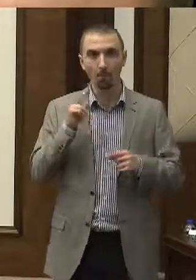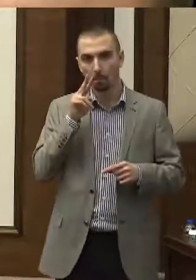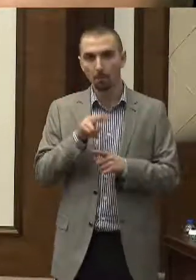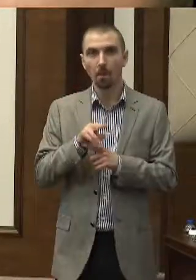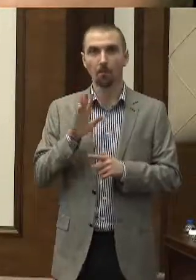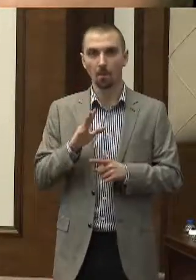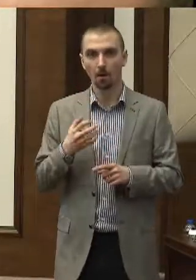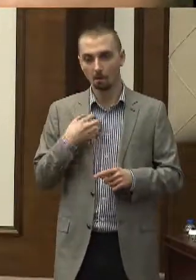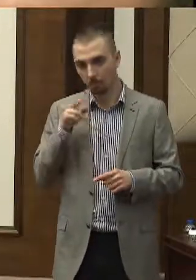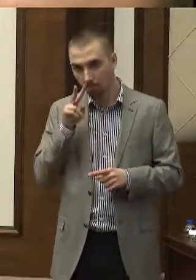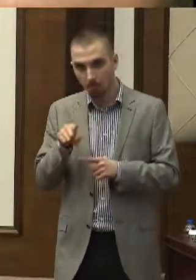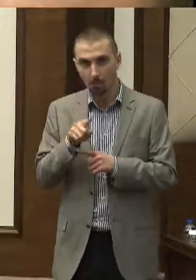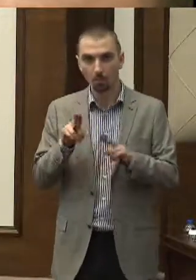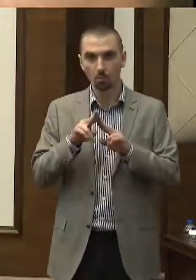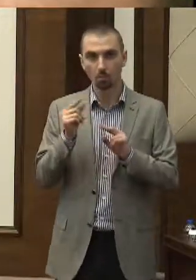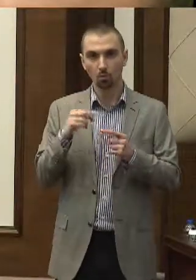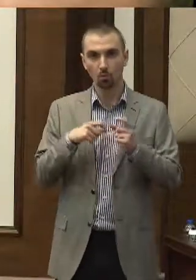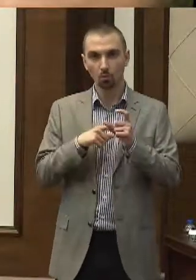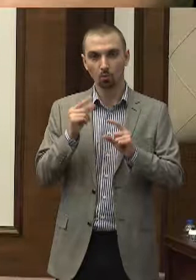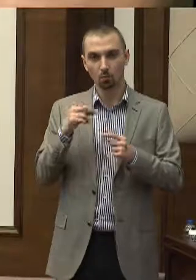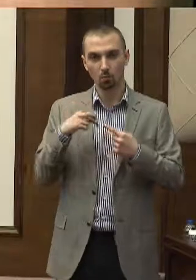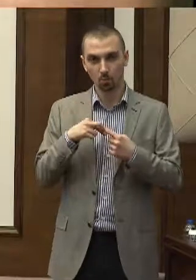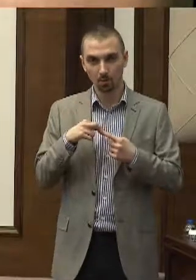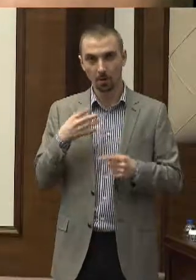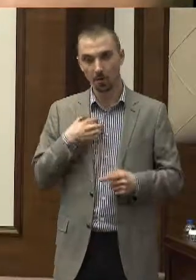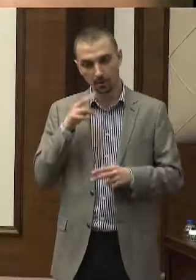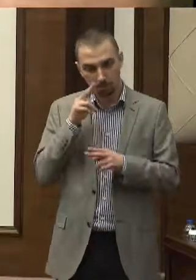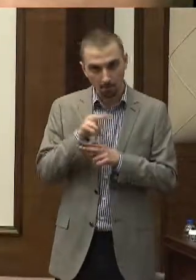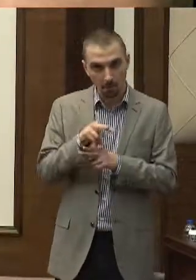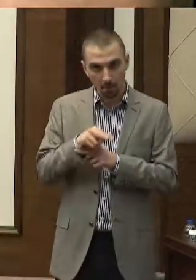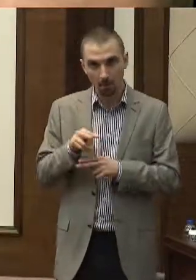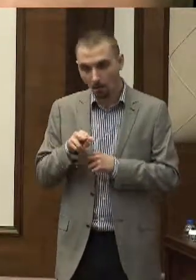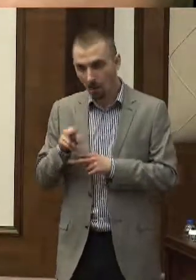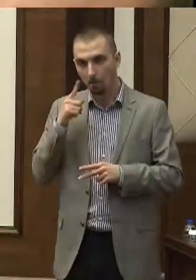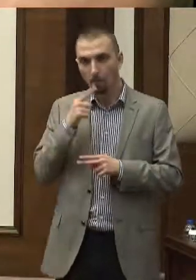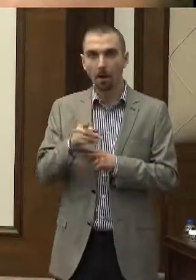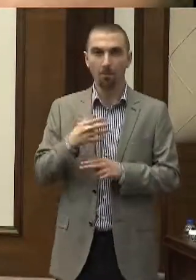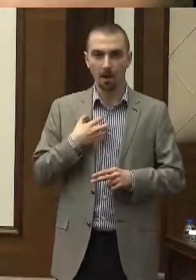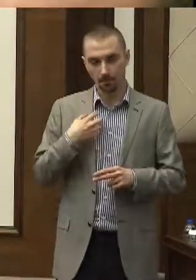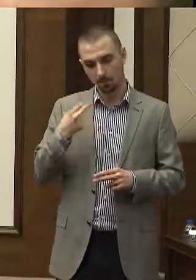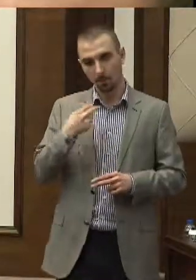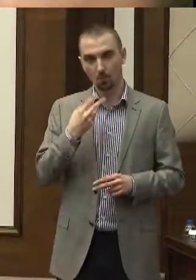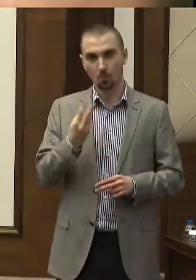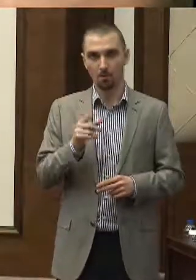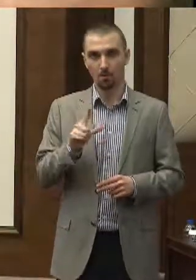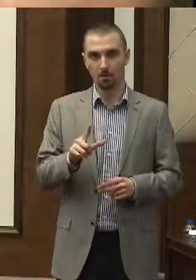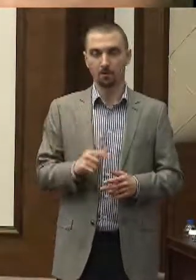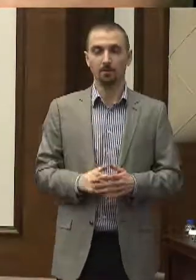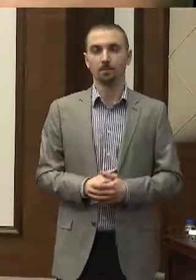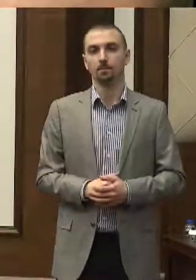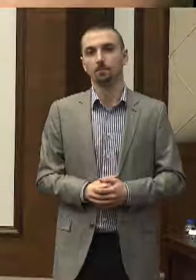bulursun. Kusuru örtmeyi marifet edin kendine, işte o zaman kusursuz olursun. Söz